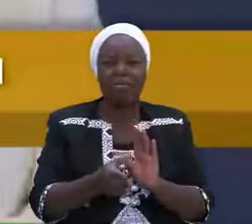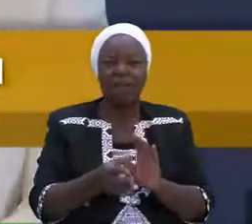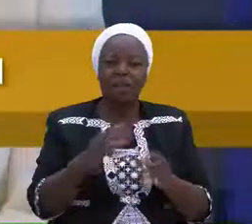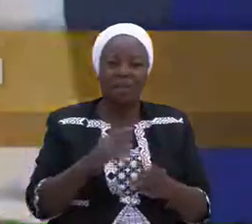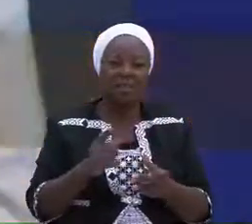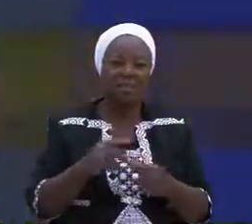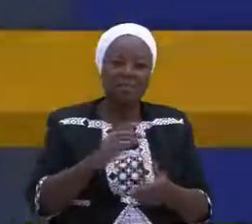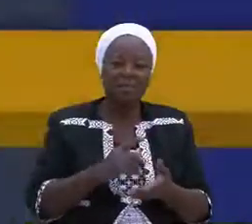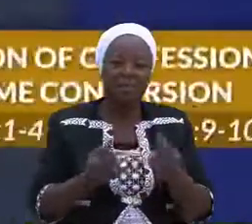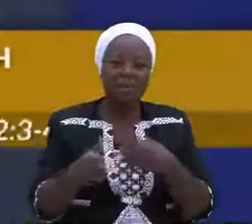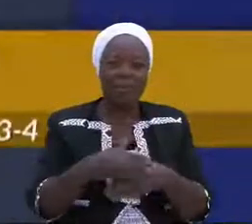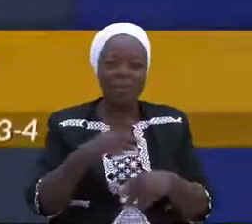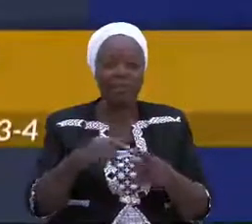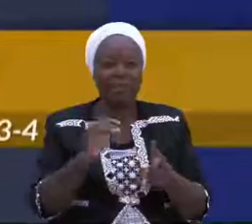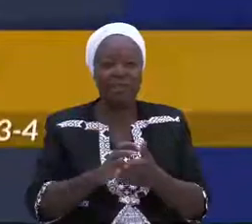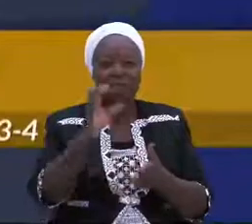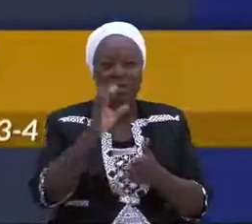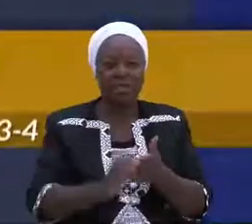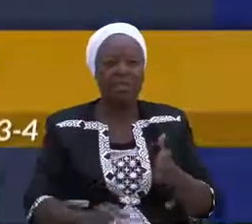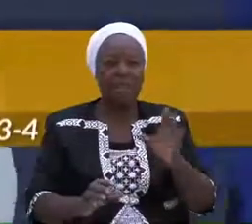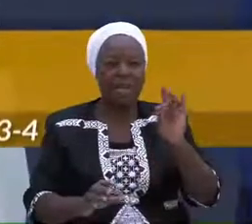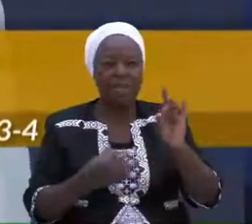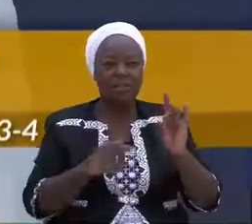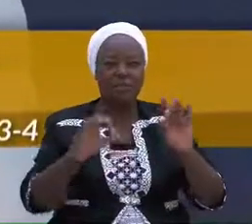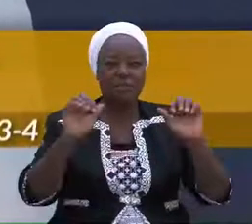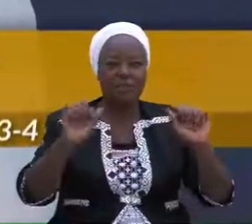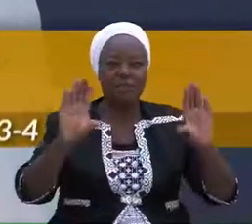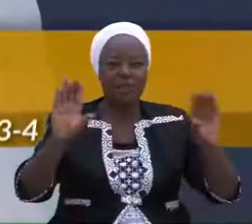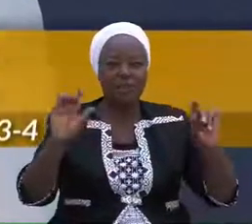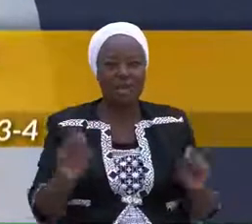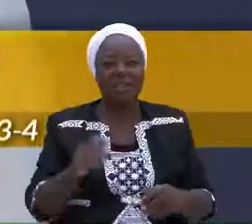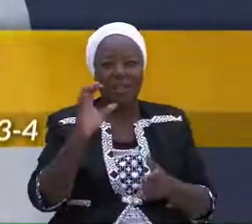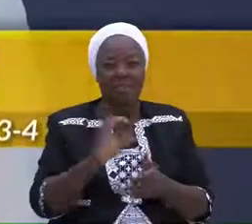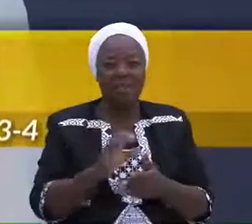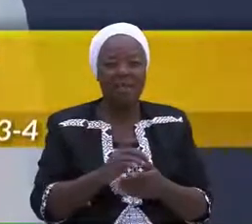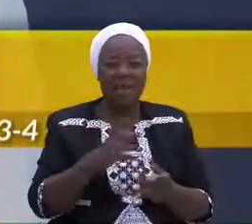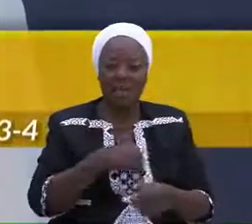tu reviens au chapitre 8 des Actes, verset 8.